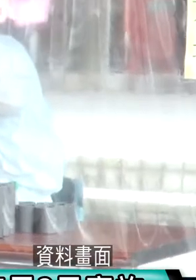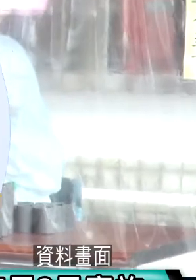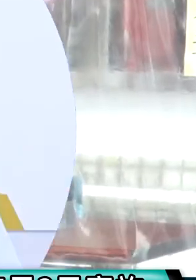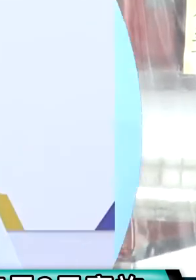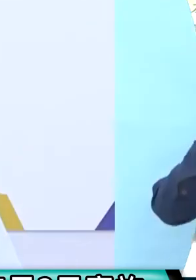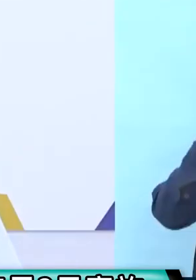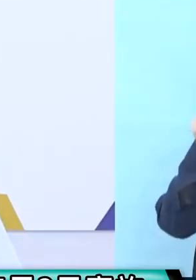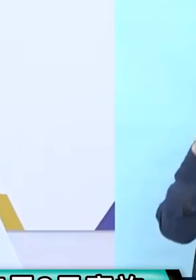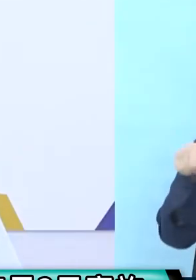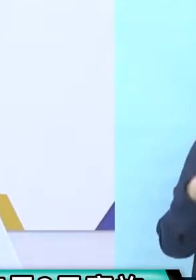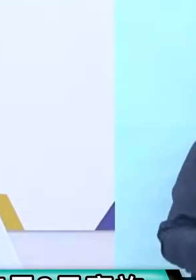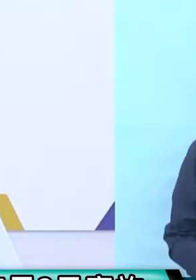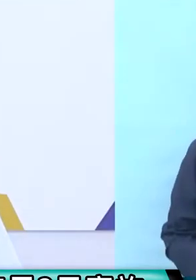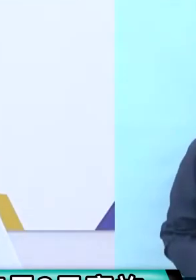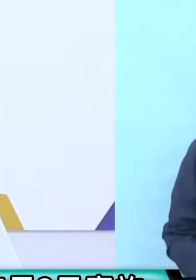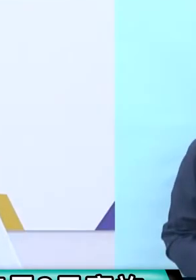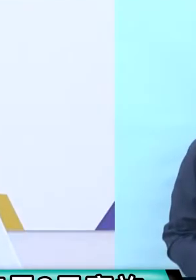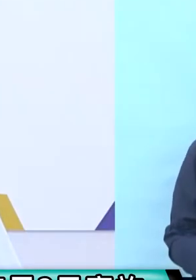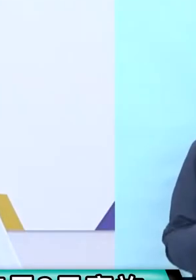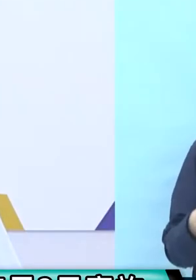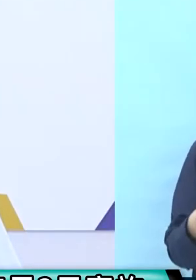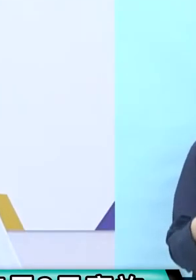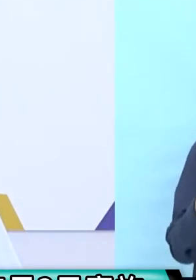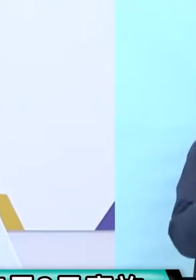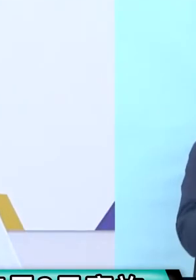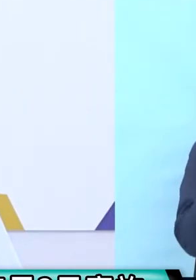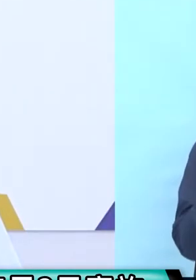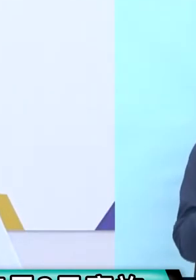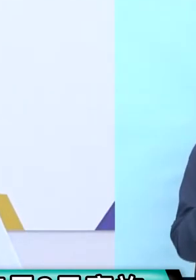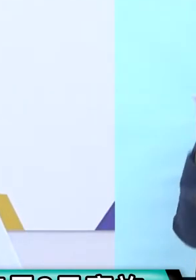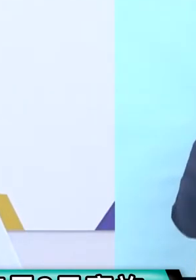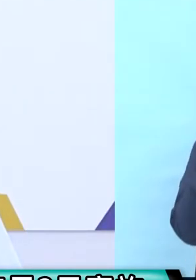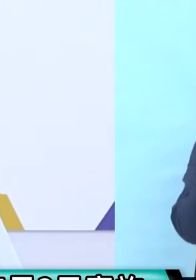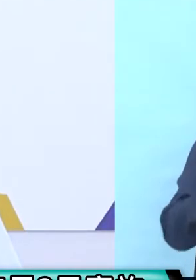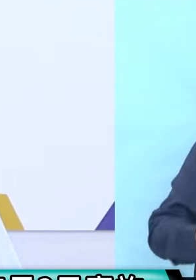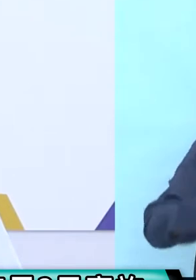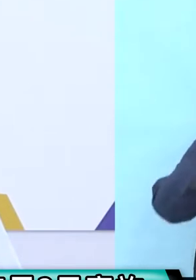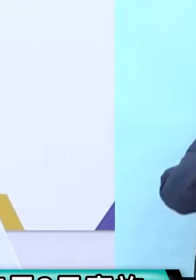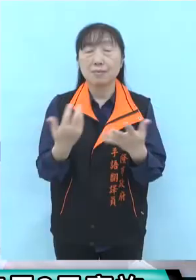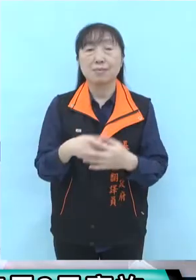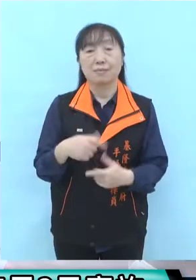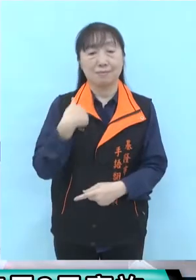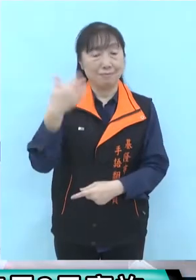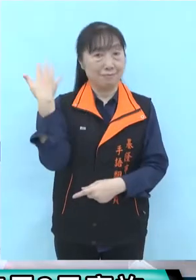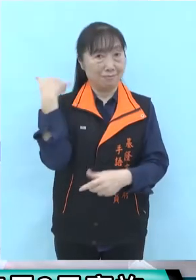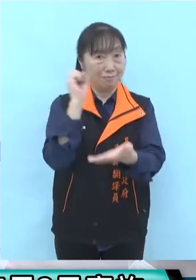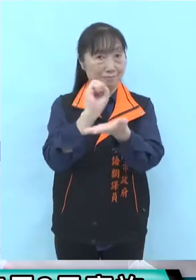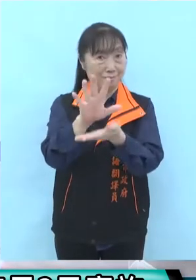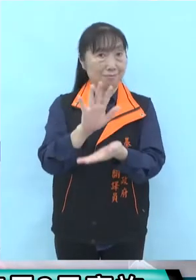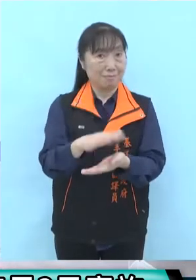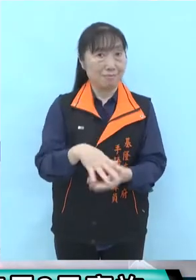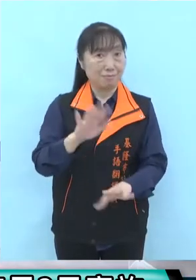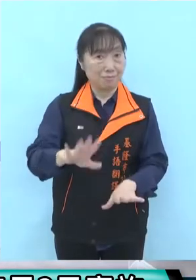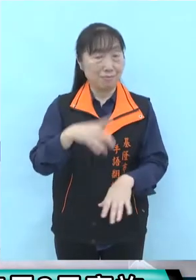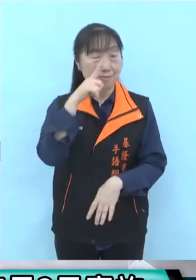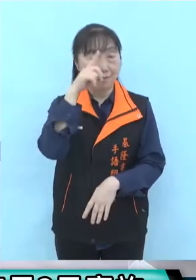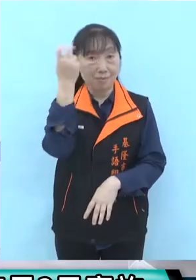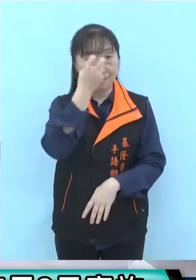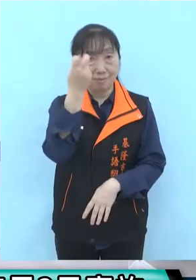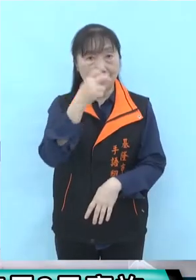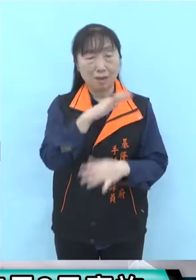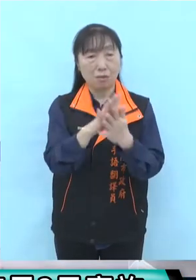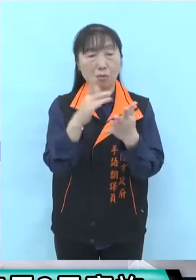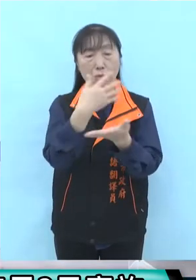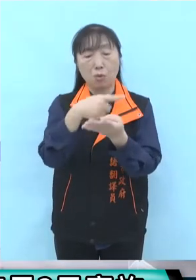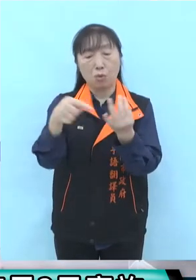调，他支持这项政策，而基隆市将从5月3号开始正式实施。 因为现在筛检的量能是非